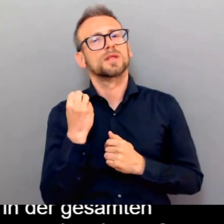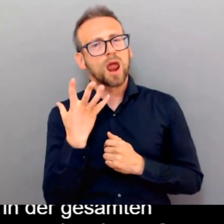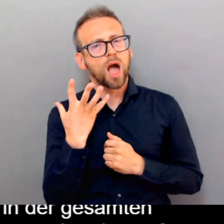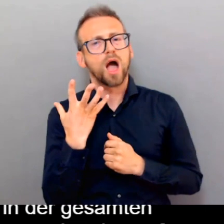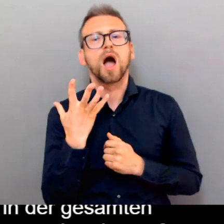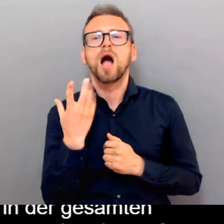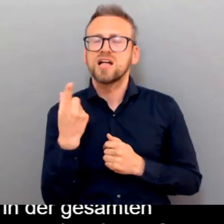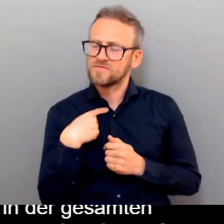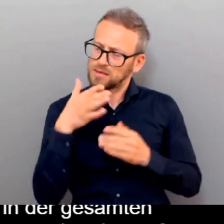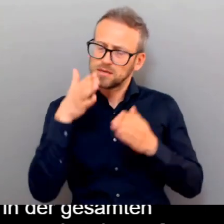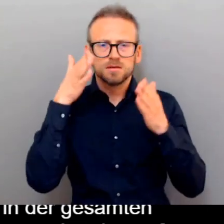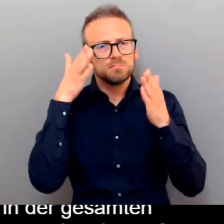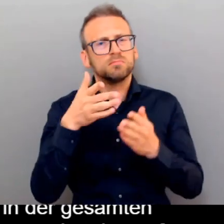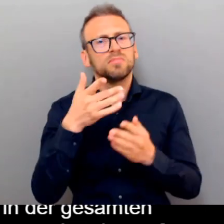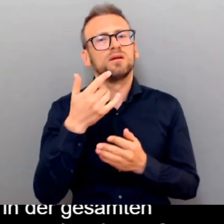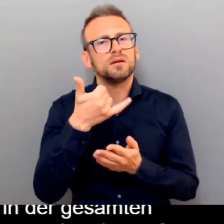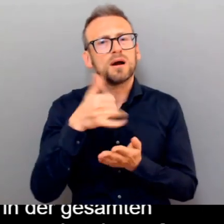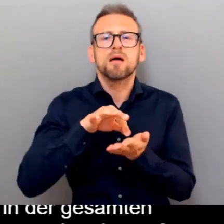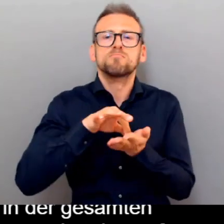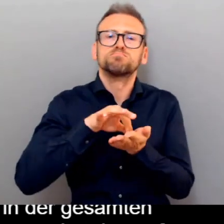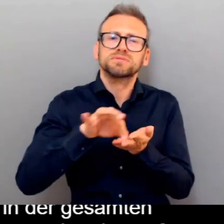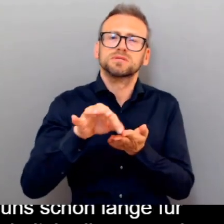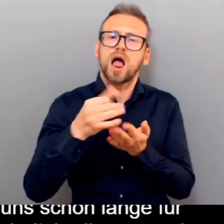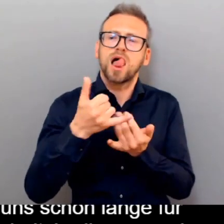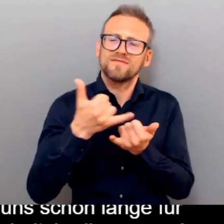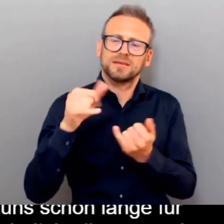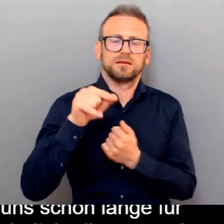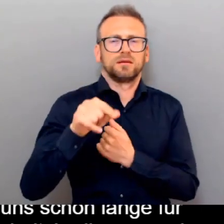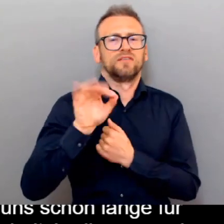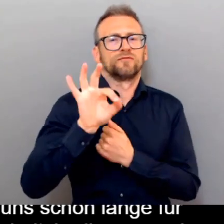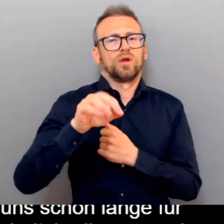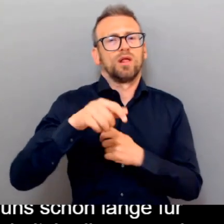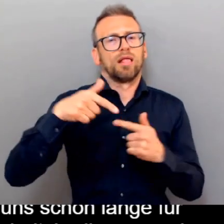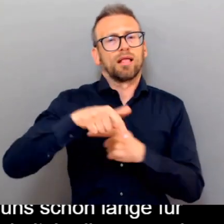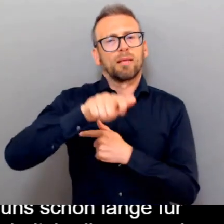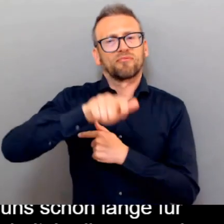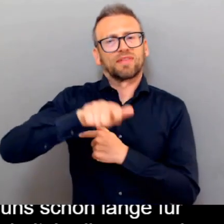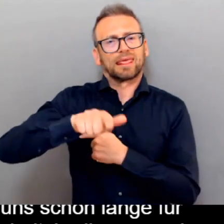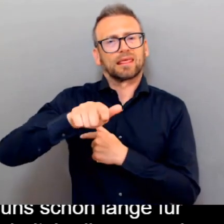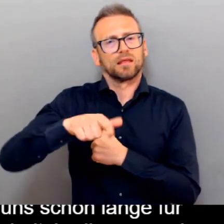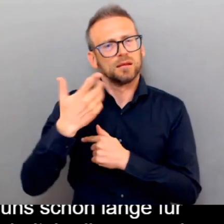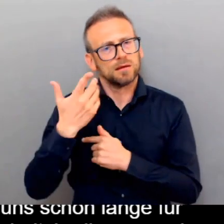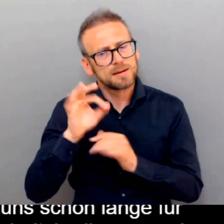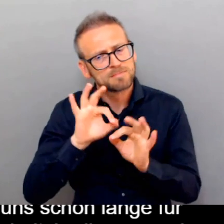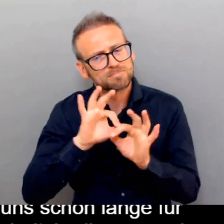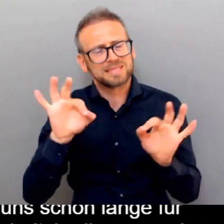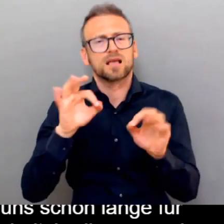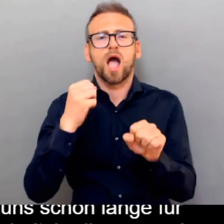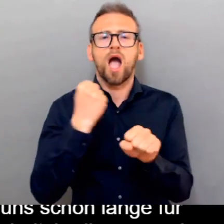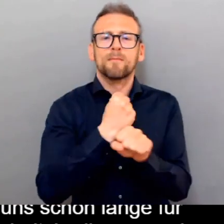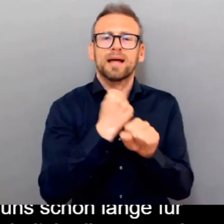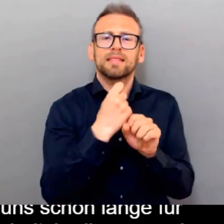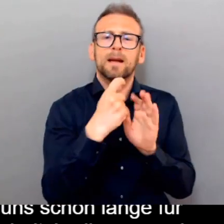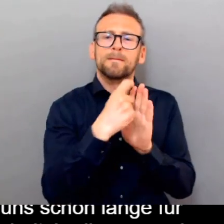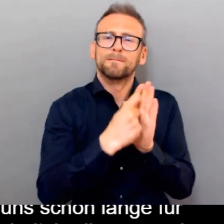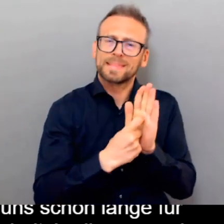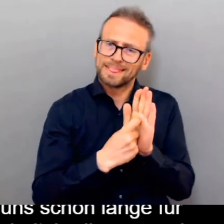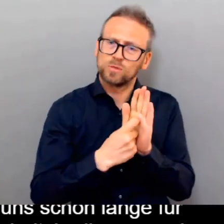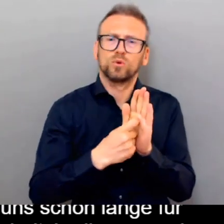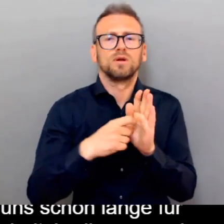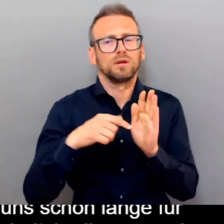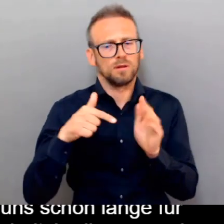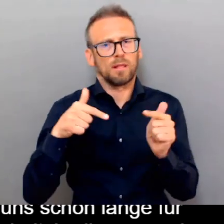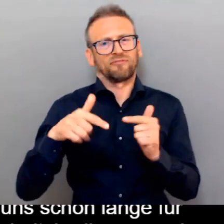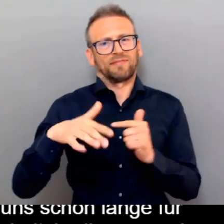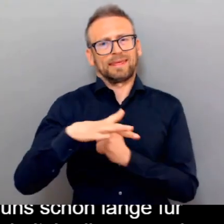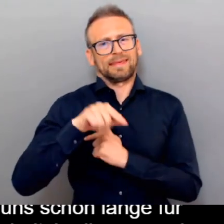beraten und den Bereich der Berechtigten noch mal erweitert. Und zwar in dem Bereich der